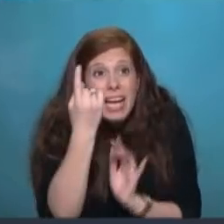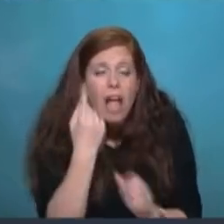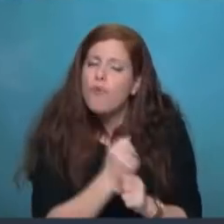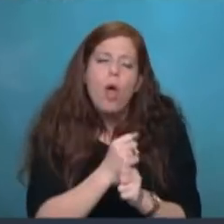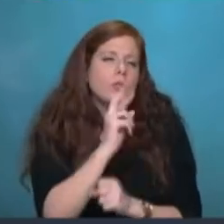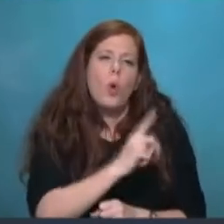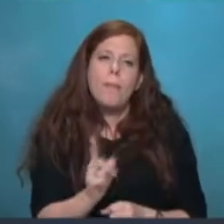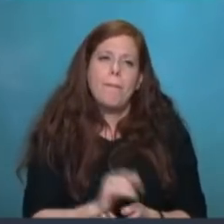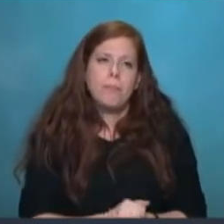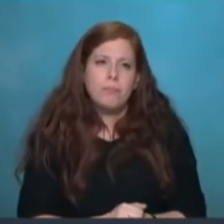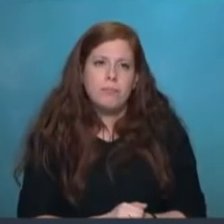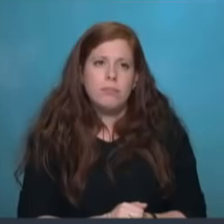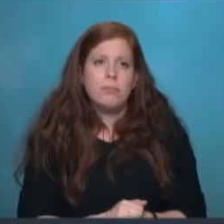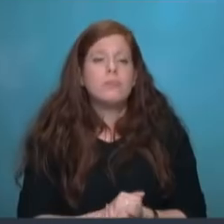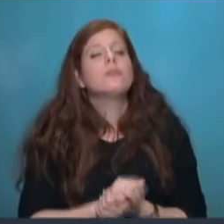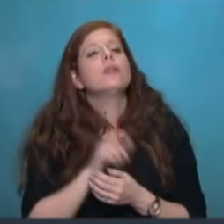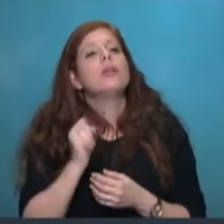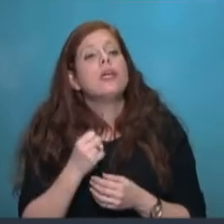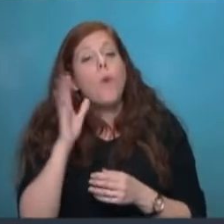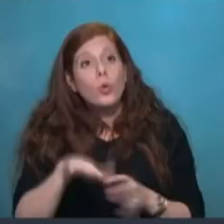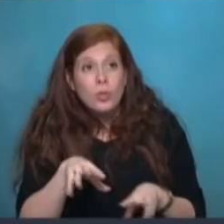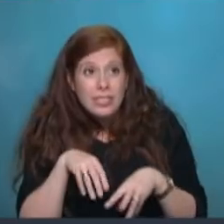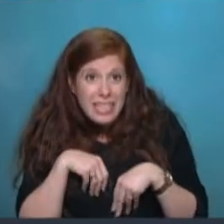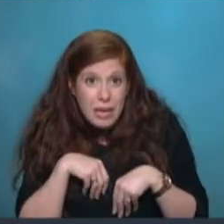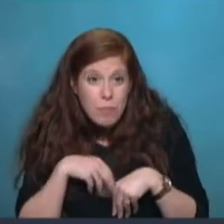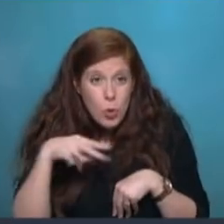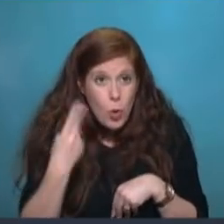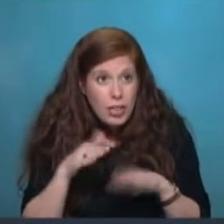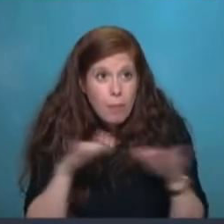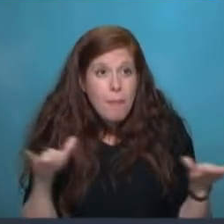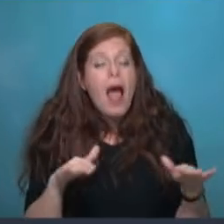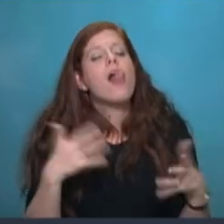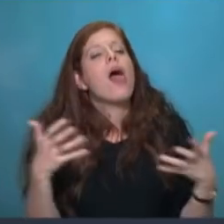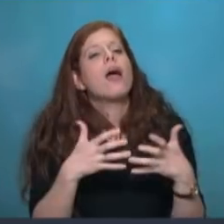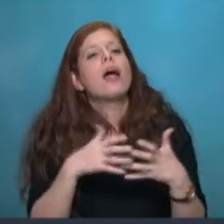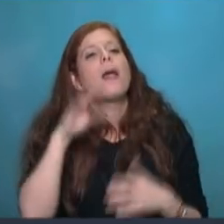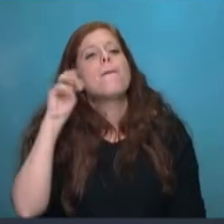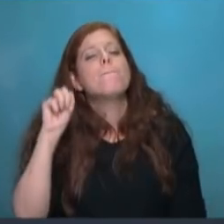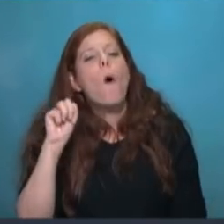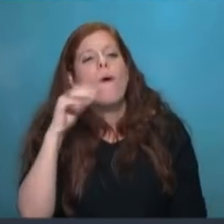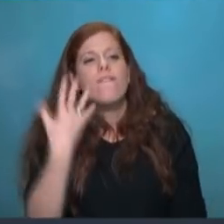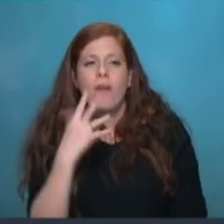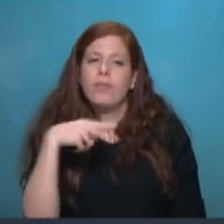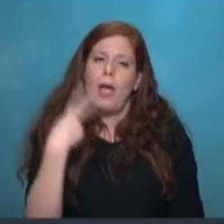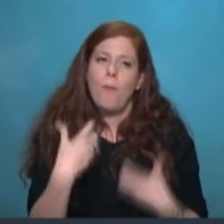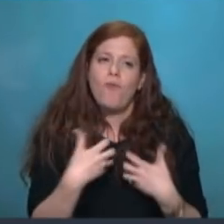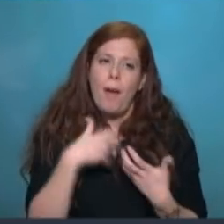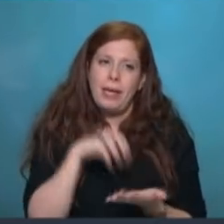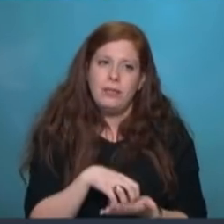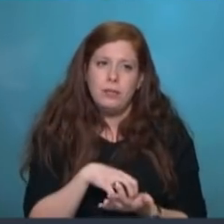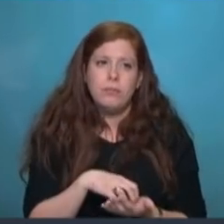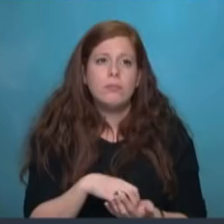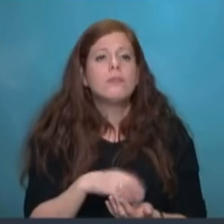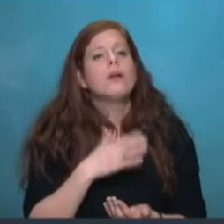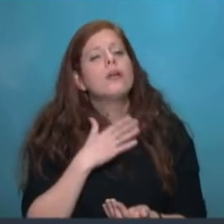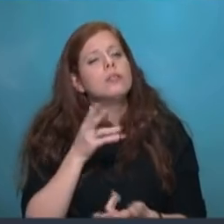מי בכל זאת הסכים להיות על הבמה הלילה? להקת מרון 5 תהיה המופע המרכזי. We expected it. We'd like to move on from it.